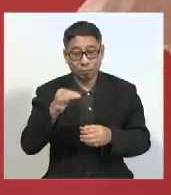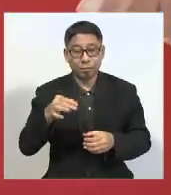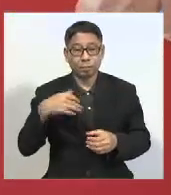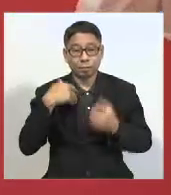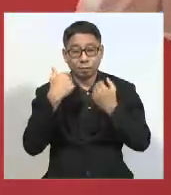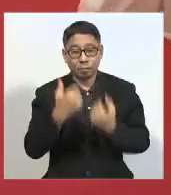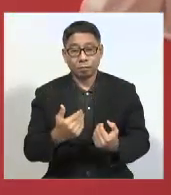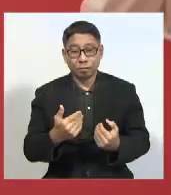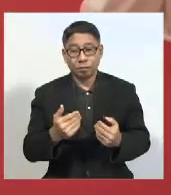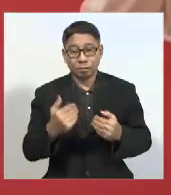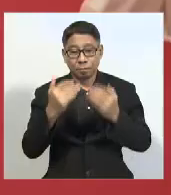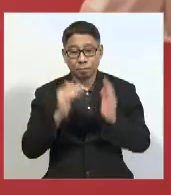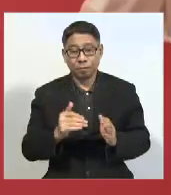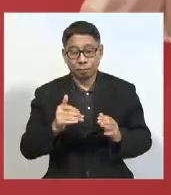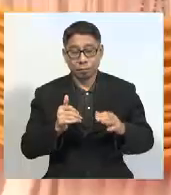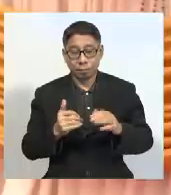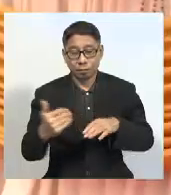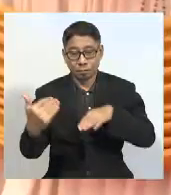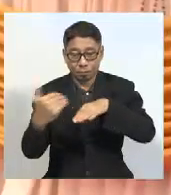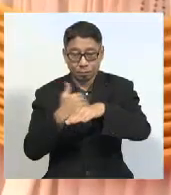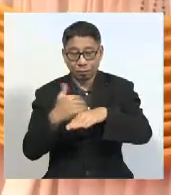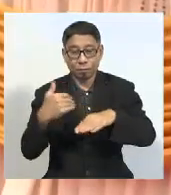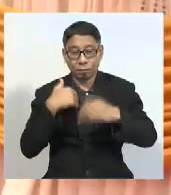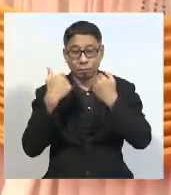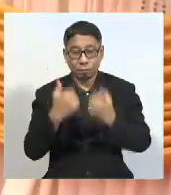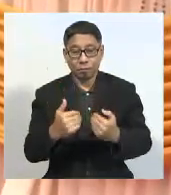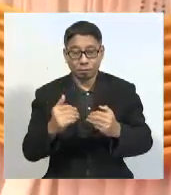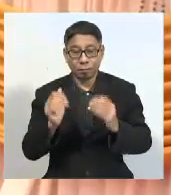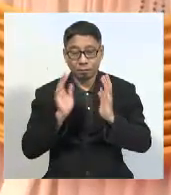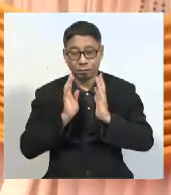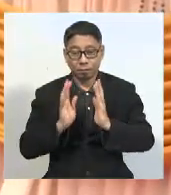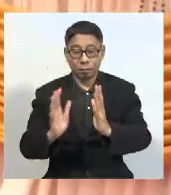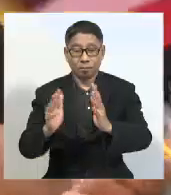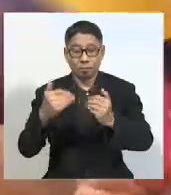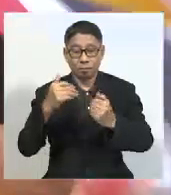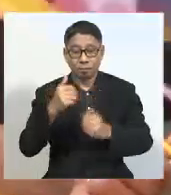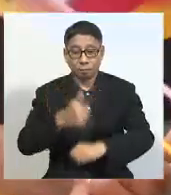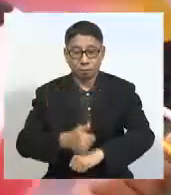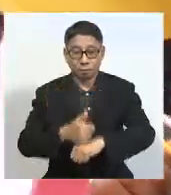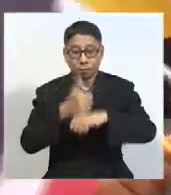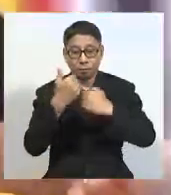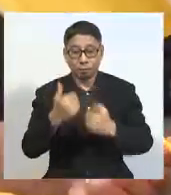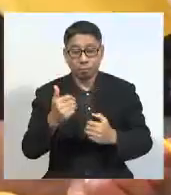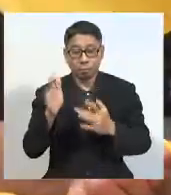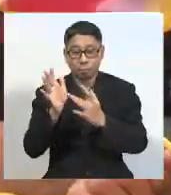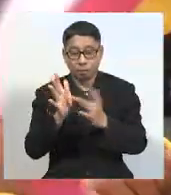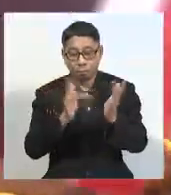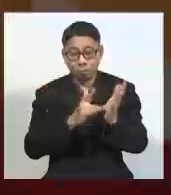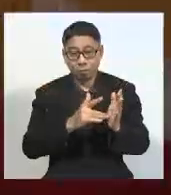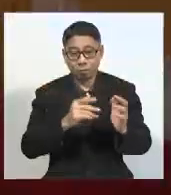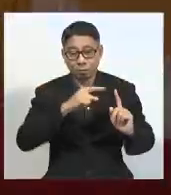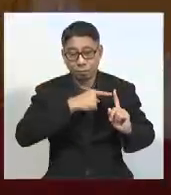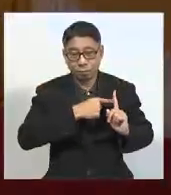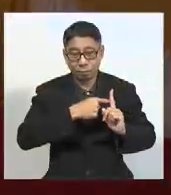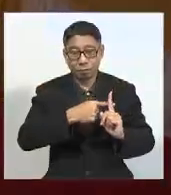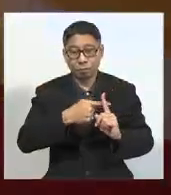โดยตลอดเส้นทางเสด็จของสมเด็จพระสันตะปาปาฟรังซิสประมุขคริสตจักรนิกายโรมันคาทอลิกที่โรงพยา